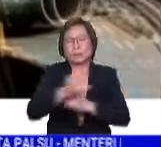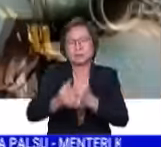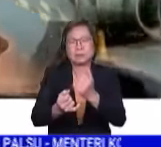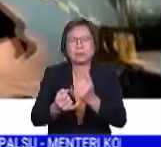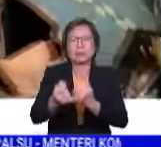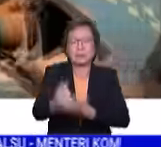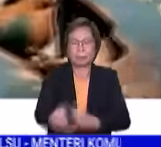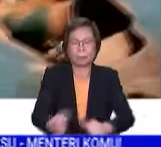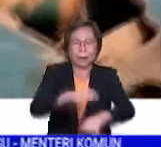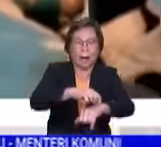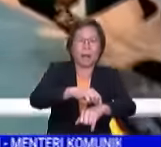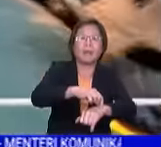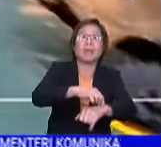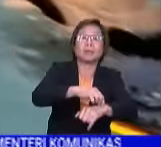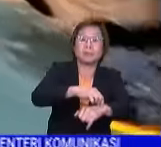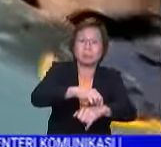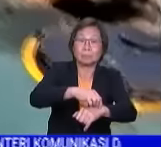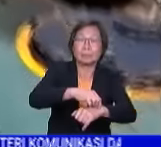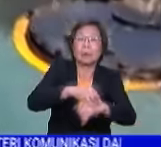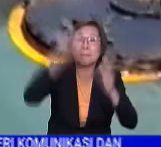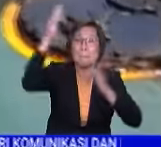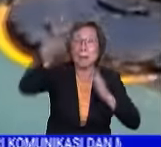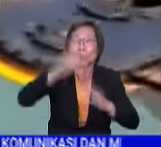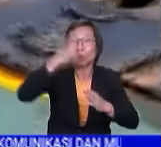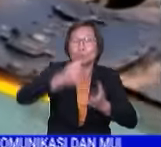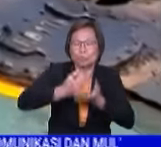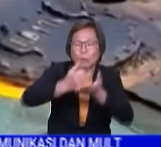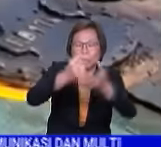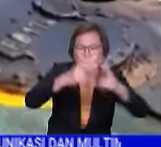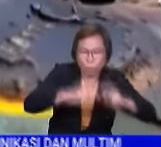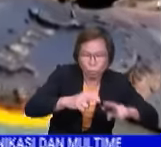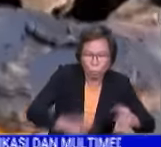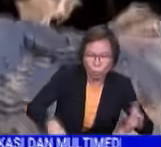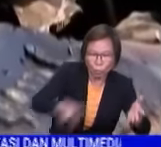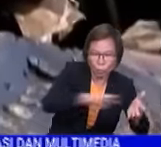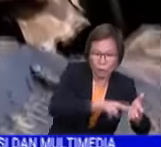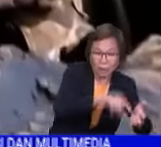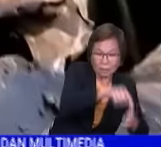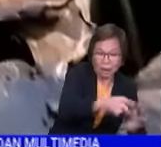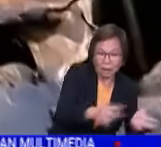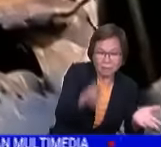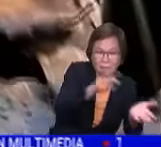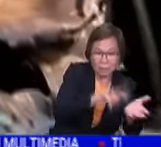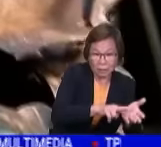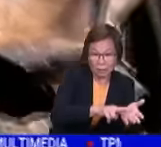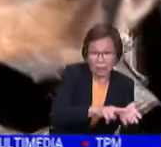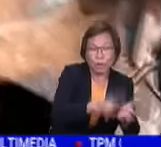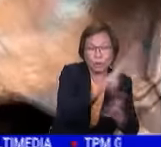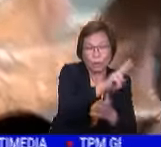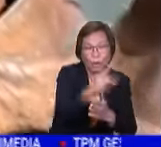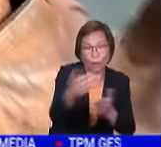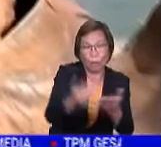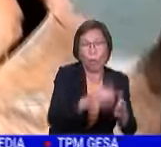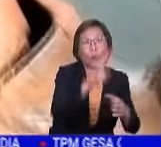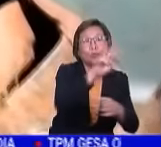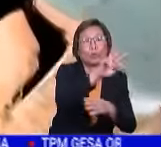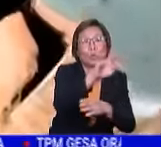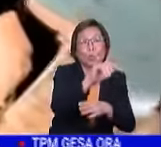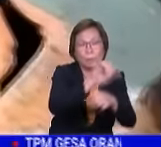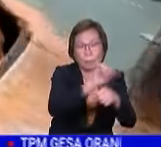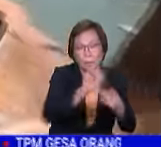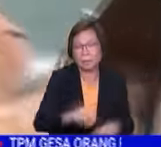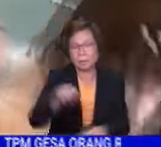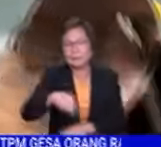bagi membantu siasatan. MV Zefu Lumos berdaftar di United Kingdom membawa 26 kru, manakala